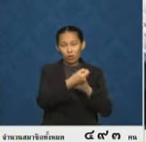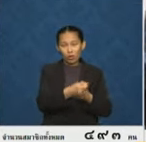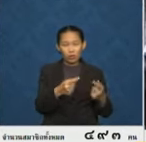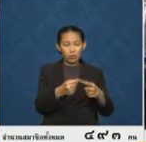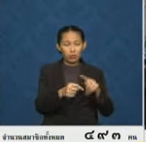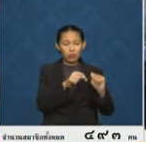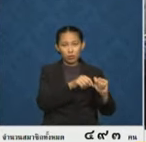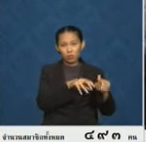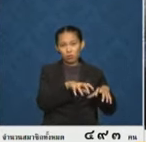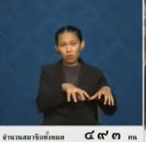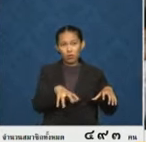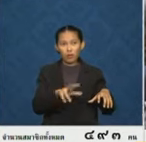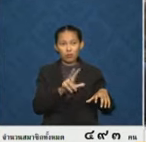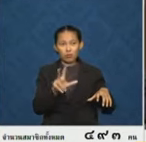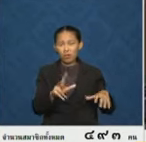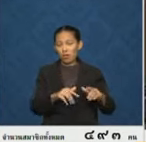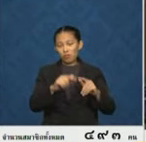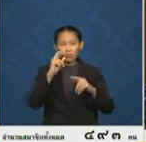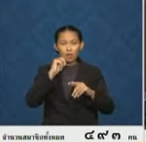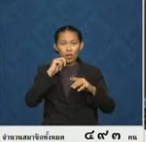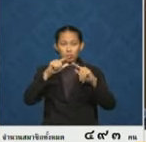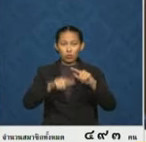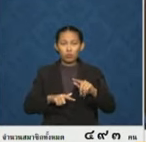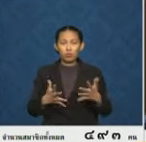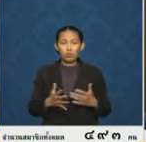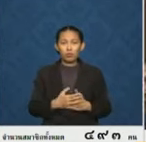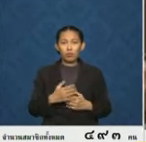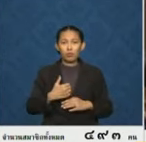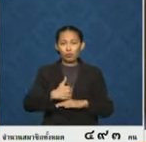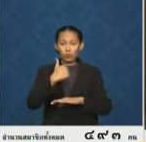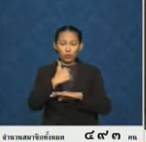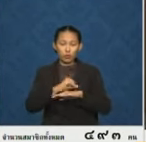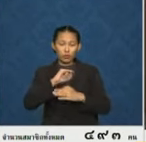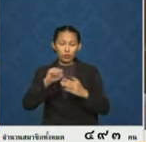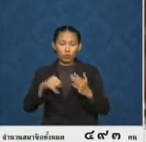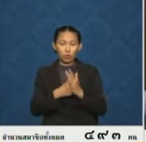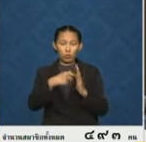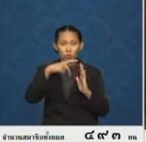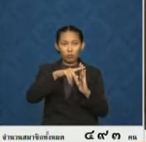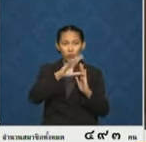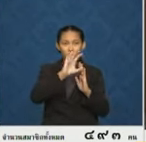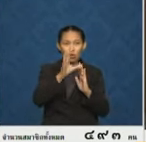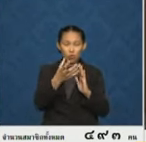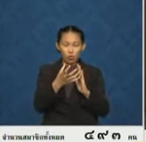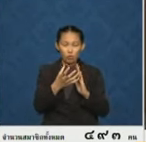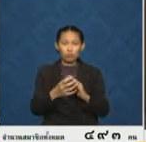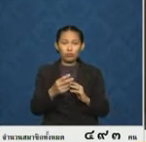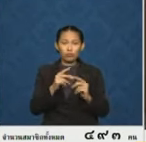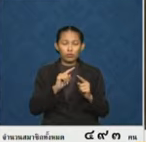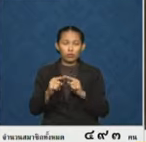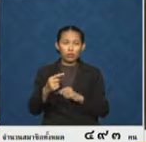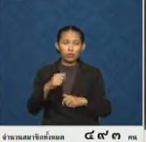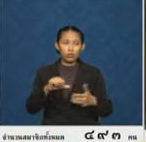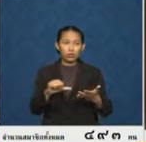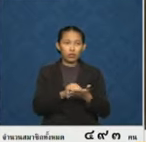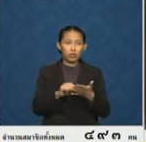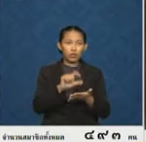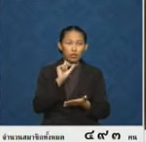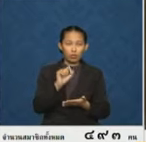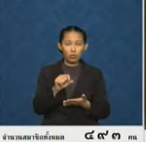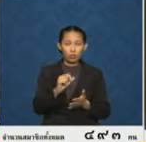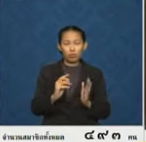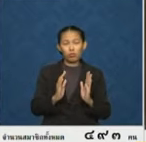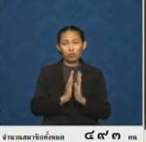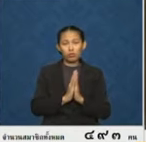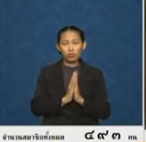ท่าทองและตำบลพพลยังไม่ลงนะฮะให้ท่านผู้ว่าราชการจังหวัดพิโกและชลประทานไปหาทางแก้ไขเป็นการด่วนครับ